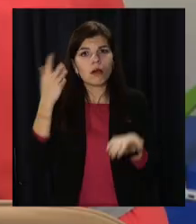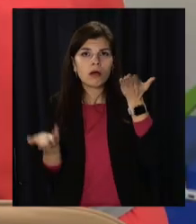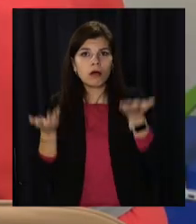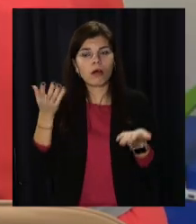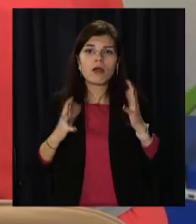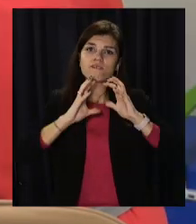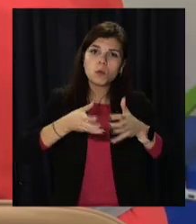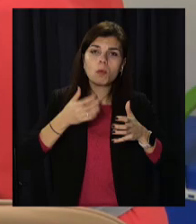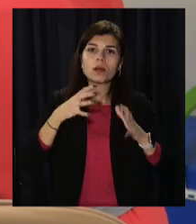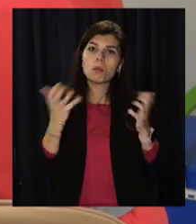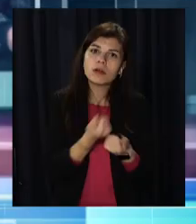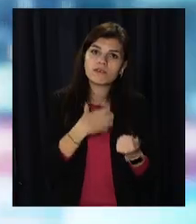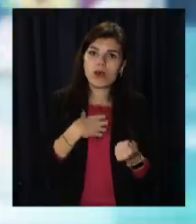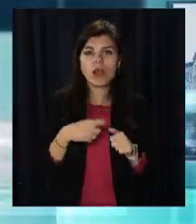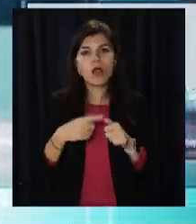планети загалом.